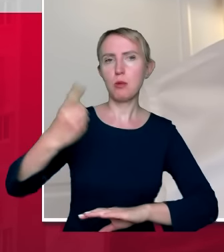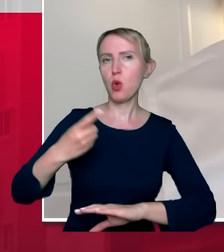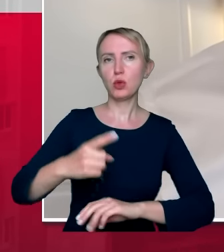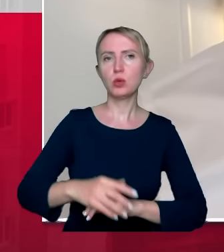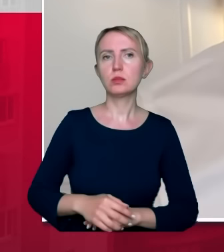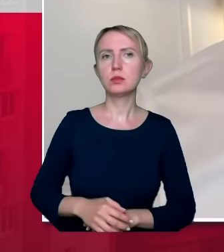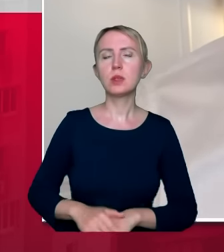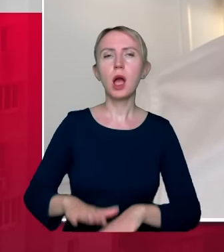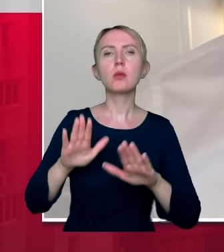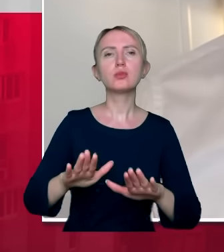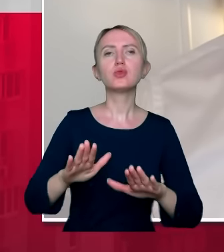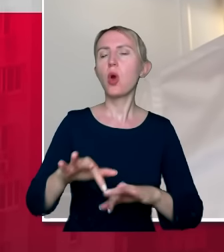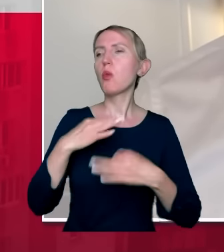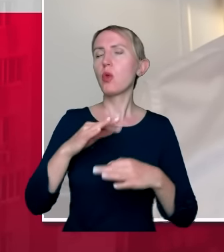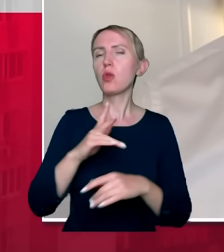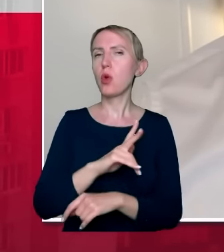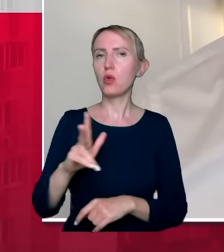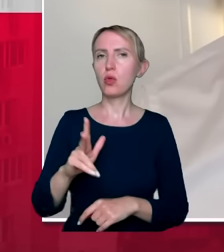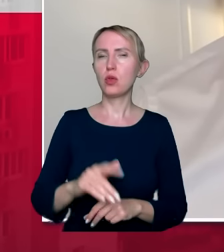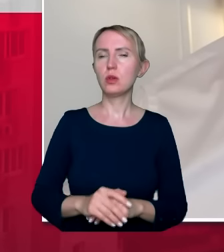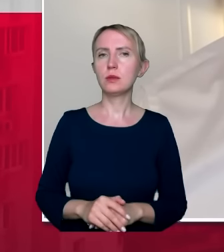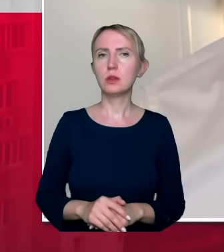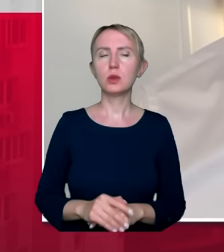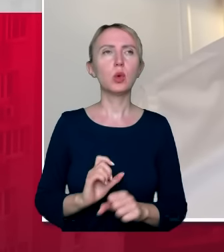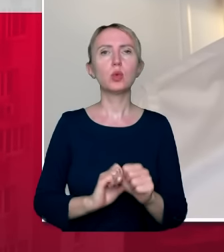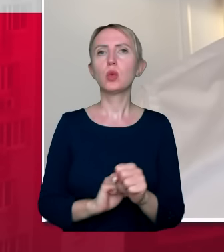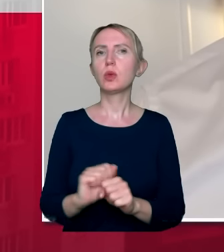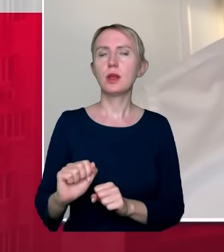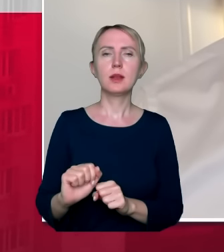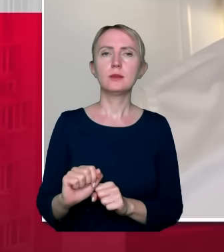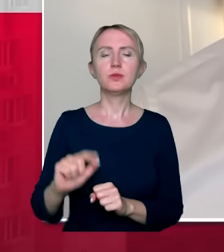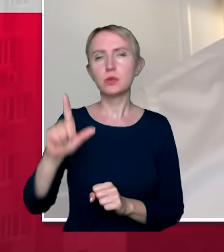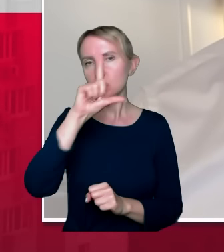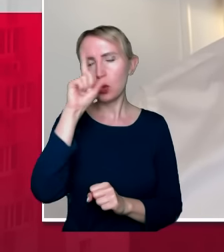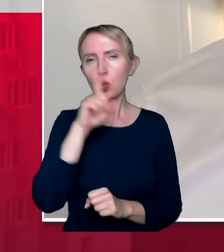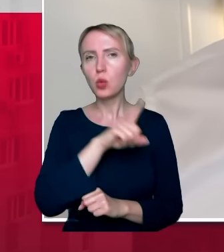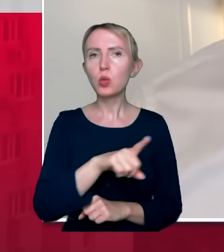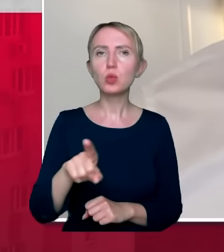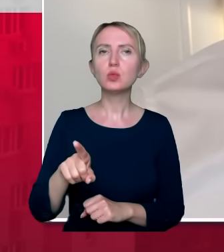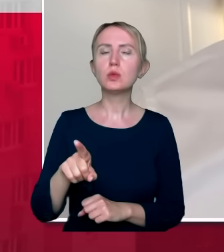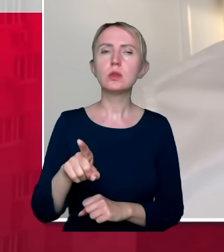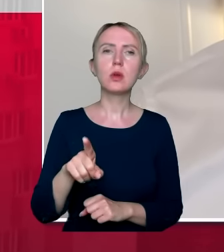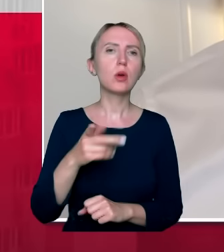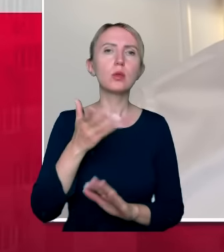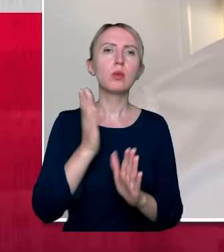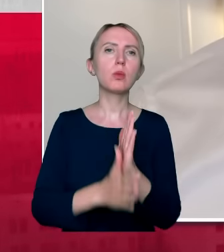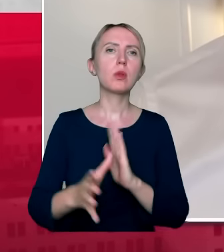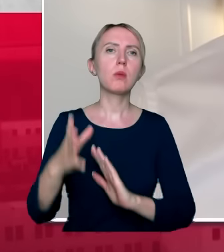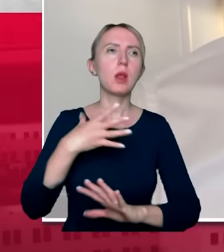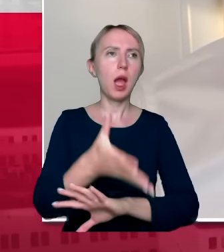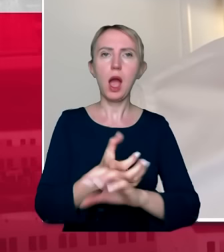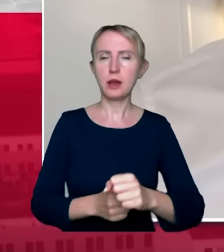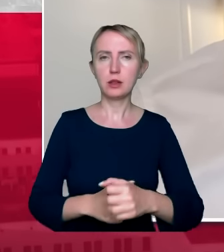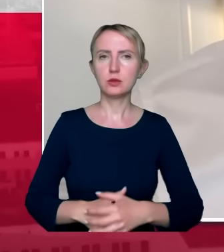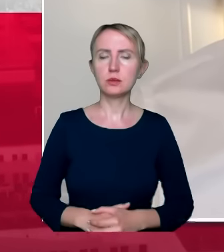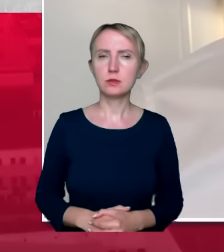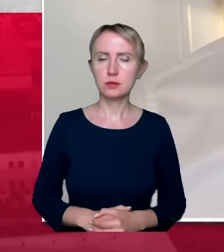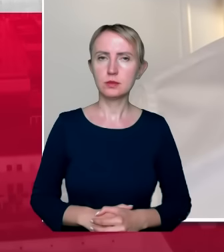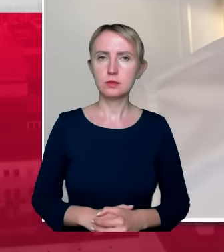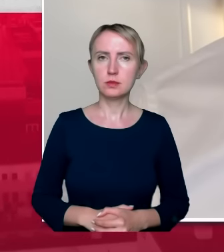przebywania komukolwiek. I to nie jest tak, że ci ludzie, oni po prostu zostaliby aresztowani.